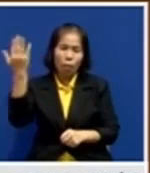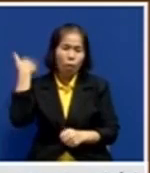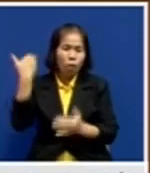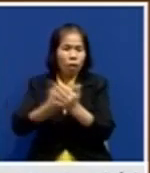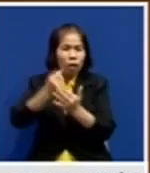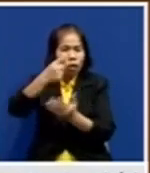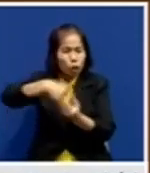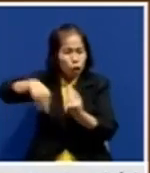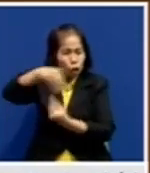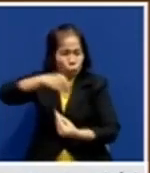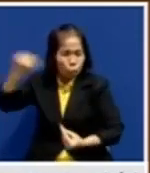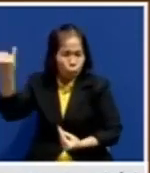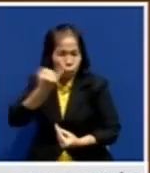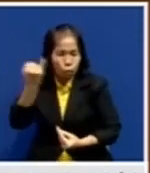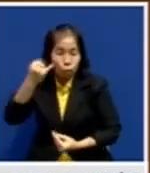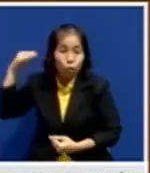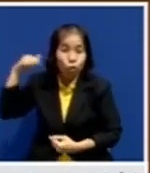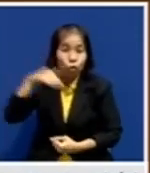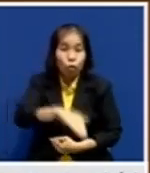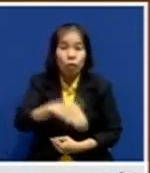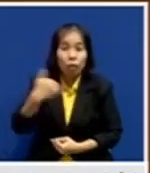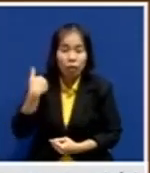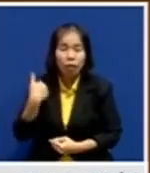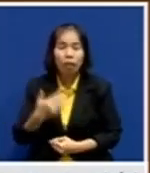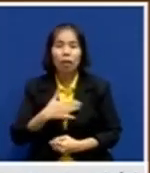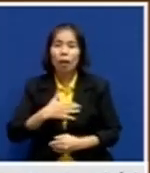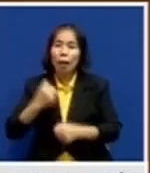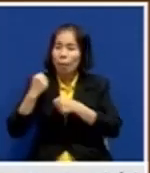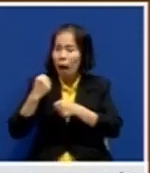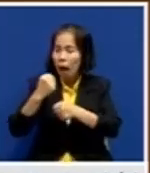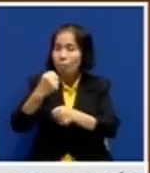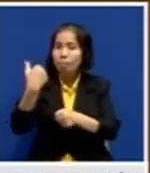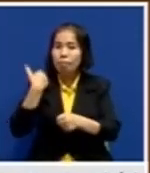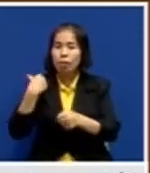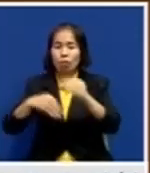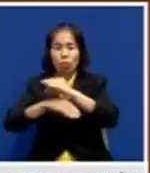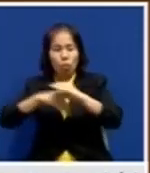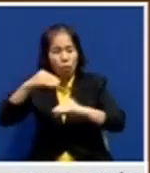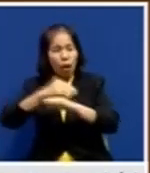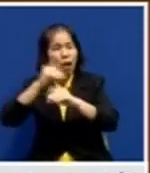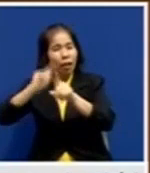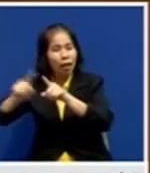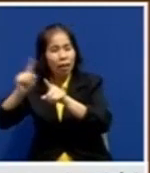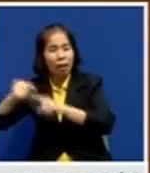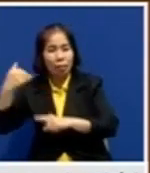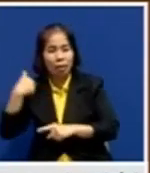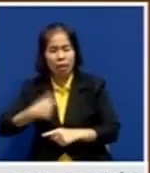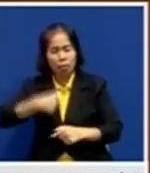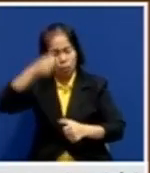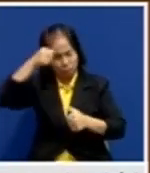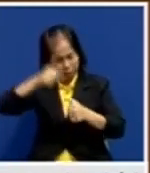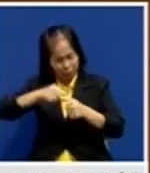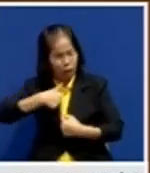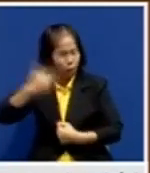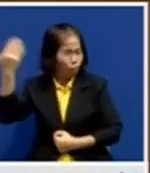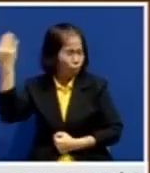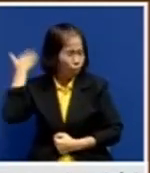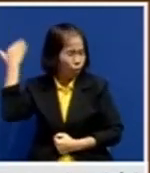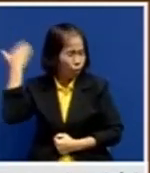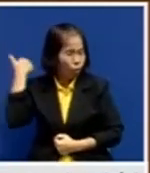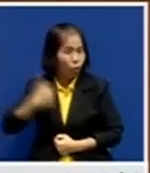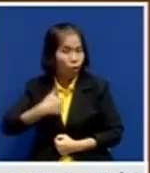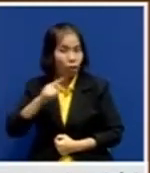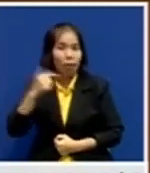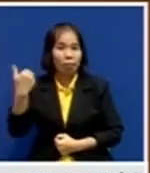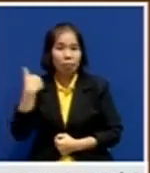ต่เคยมีความพยายามหลายครั้งที่จะพยายามลงทุนในเมกะโปรเจกต์ผมจำได้เลยว่าในช่วงท้ายของสมัยนั้นเนี่ยได้มี